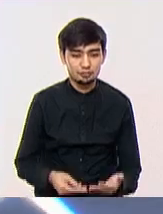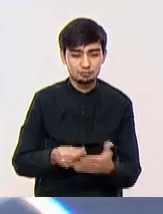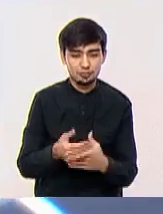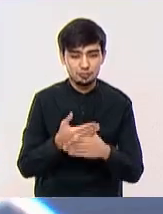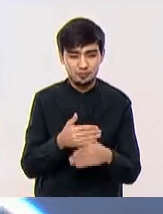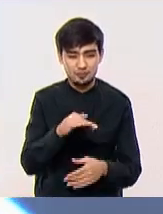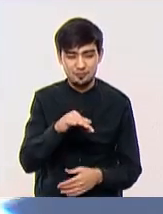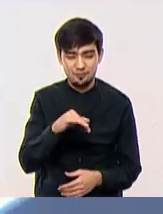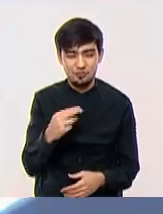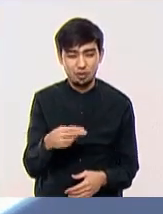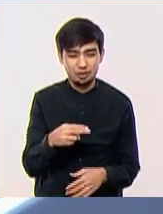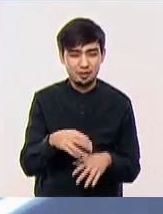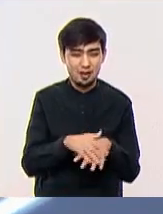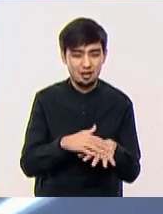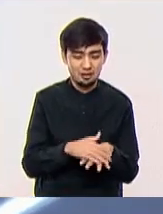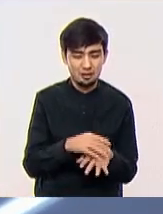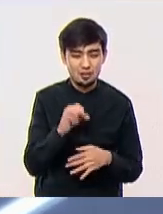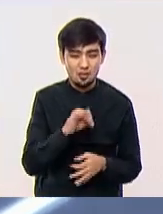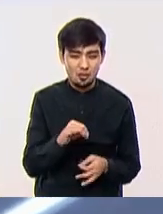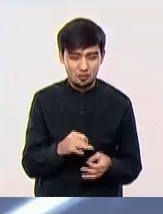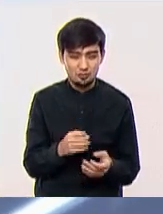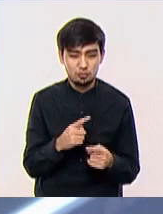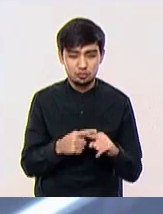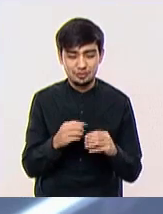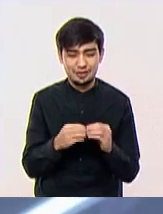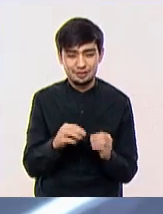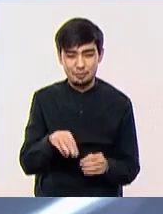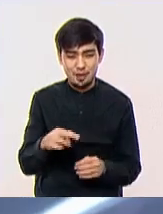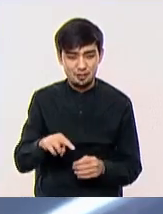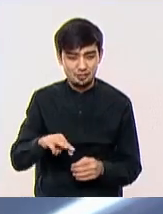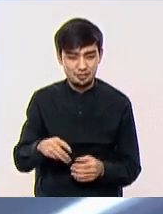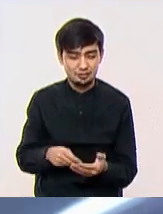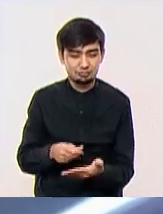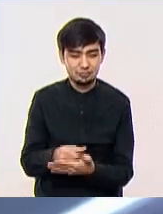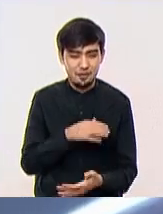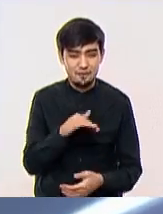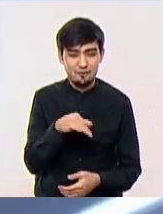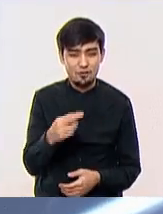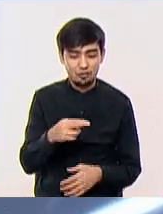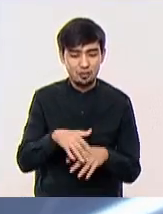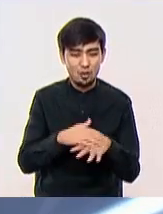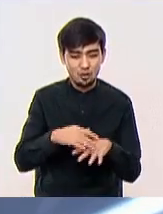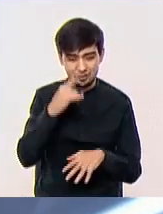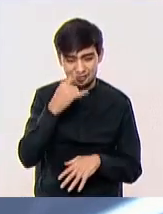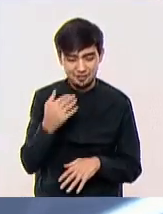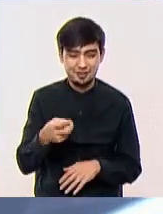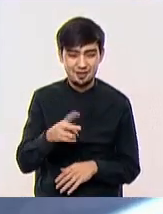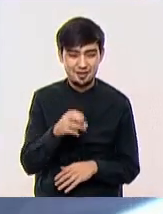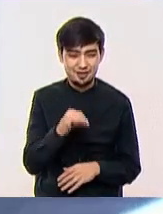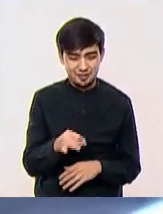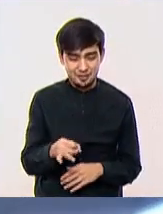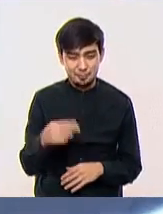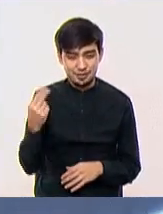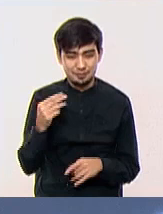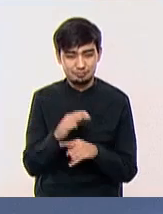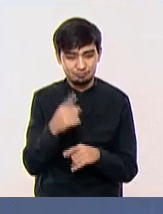Благотворительный фонд «Халык» перечислил дополнительные 10 миллиардов тенге в фонд «Казахстан Халкына», созданный по инициативе